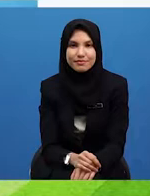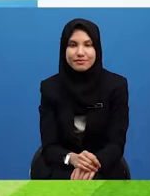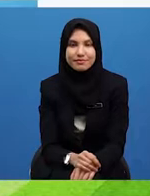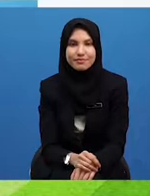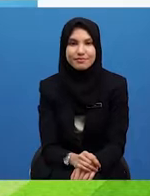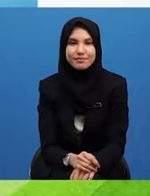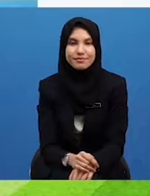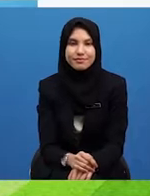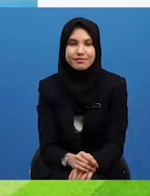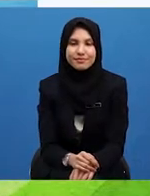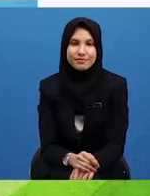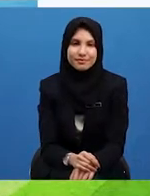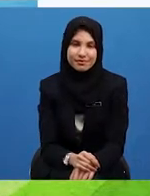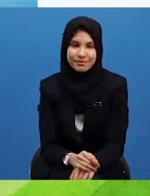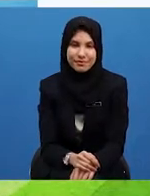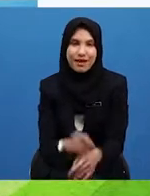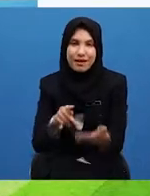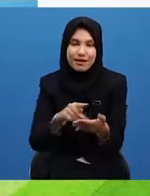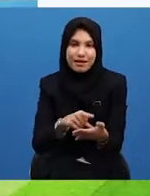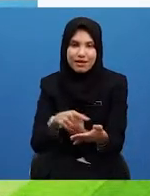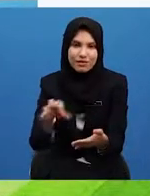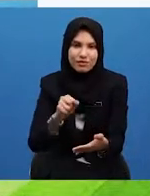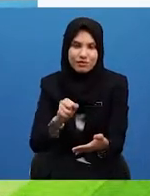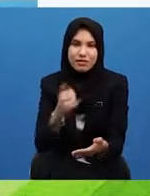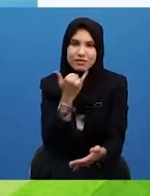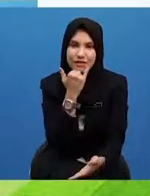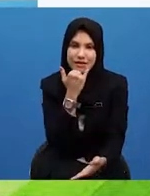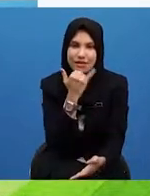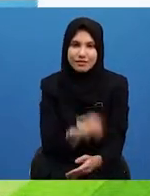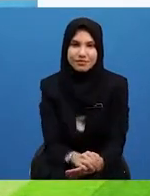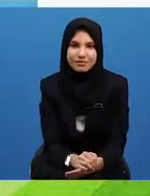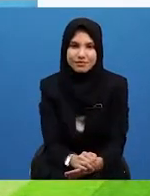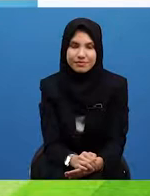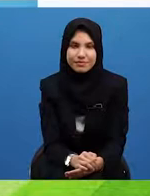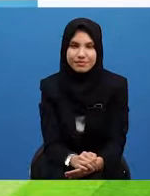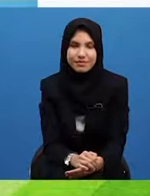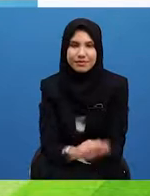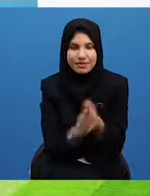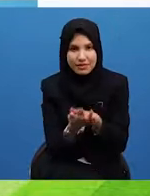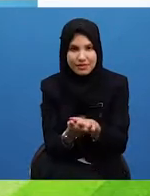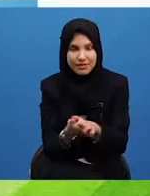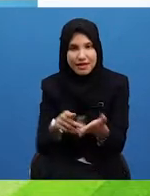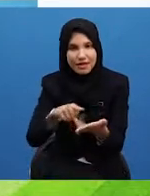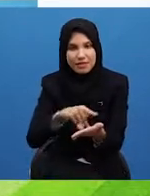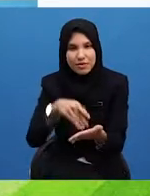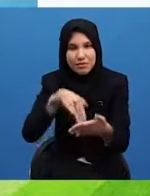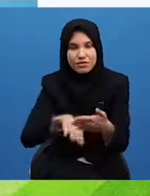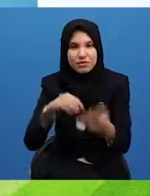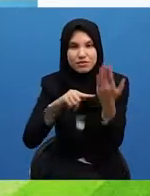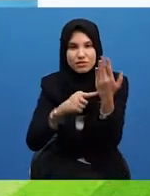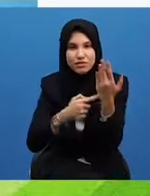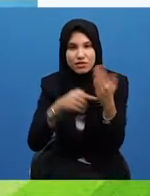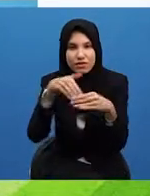sekiranya Kak yang dikutip adalah salah karena tidak mengikuti urutan make a tersebut dimasukkan